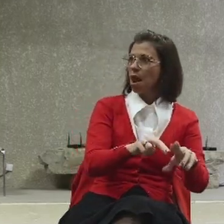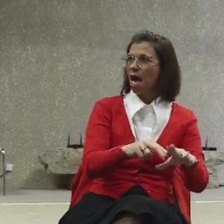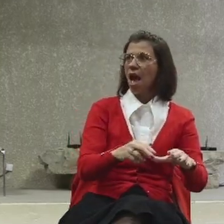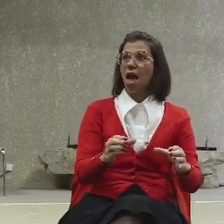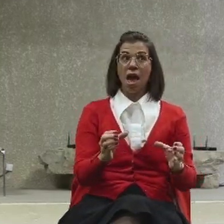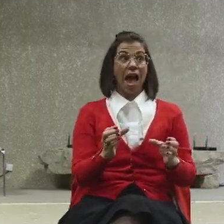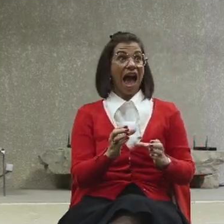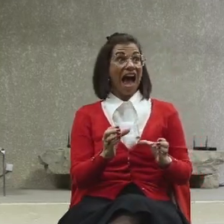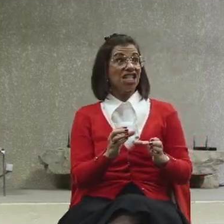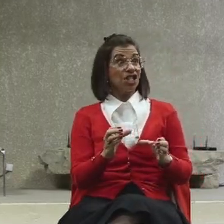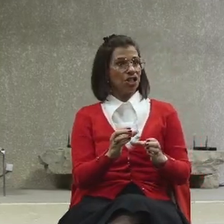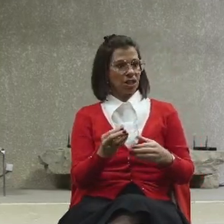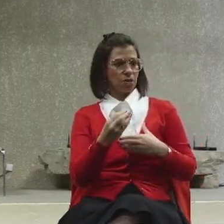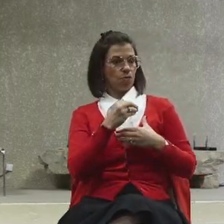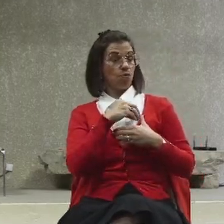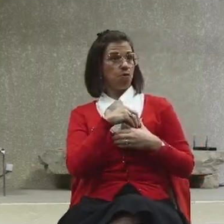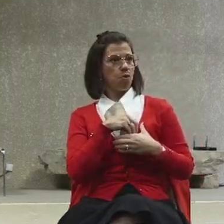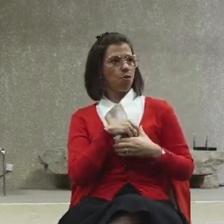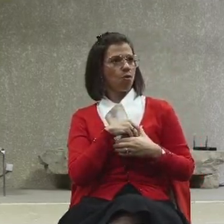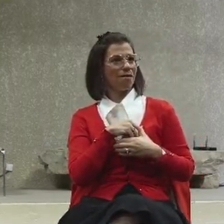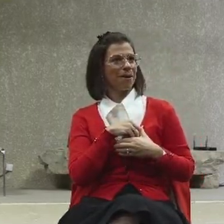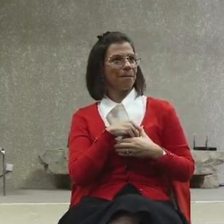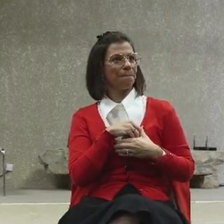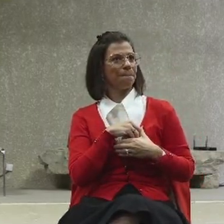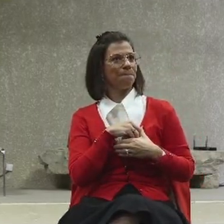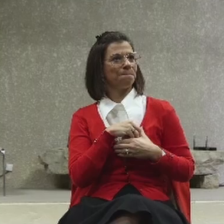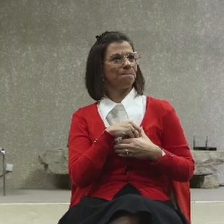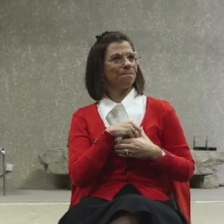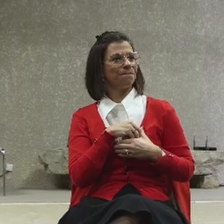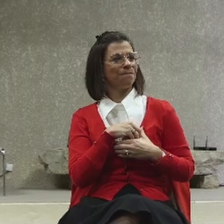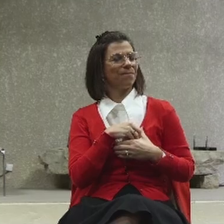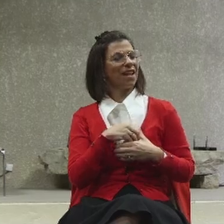sauve pour quelque chose de particulier. Amen.